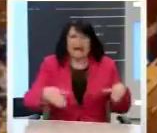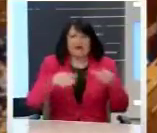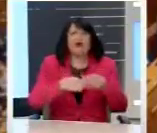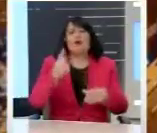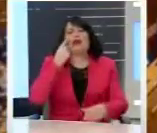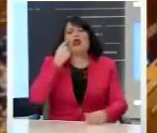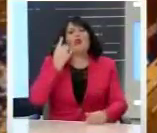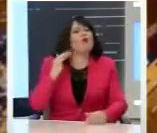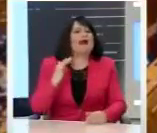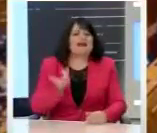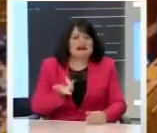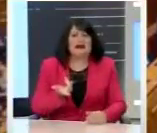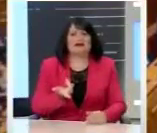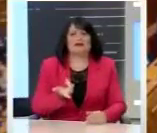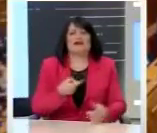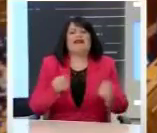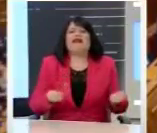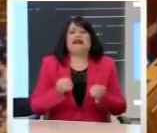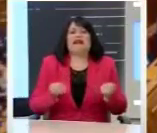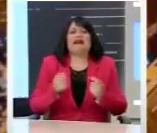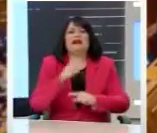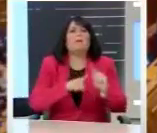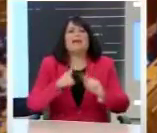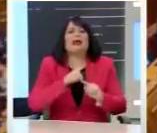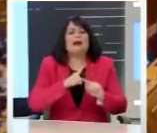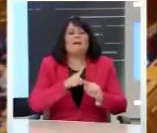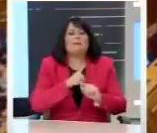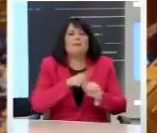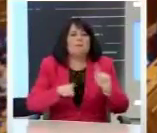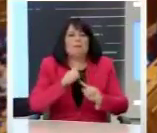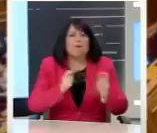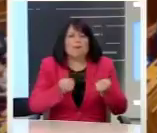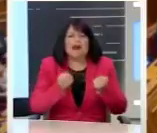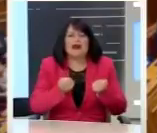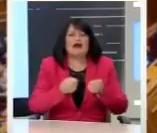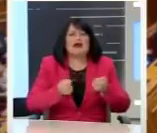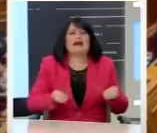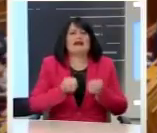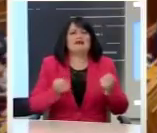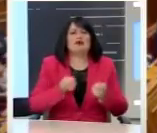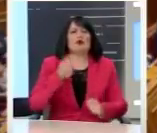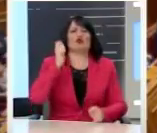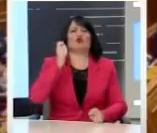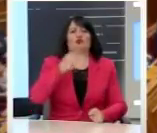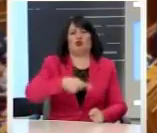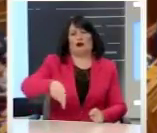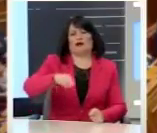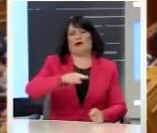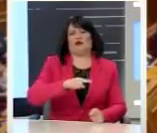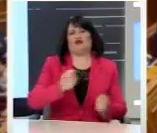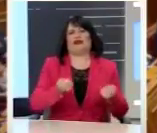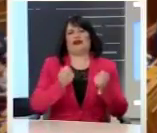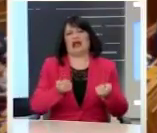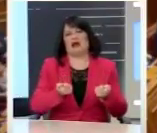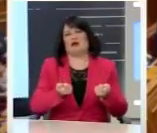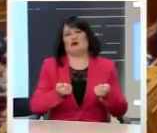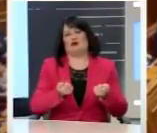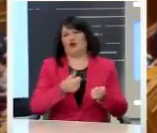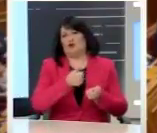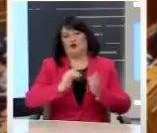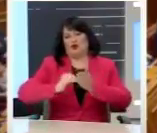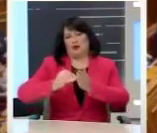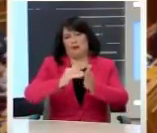δούμε το ποιοι είναι αυτοί οι οποίοι χρησιμοποιούν τον πολιτικό κόσμο. Πέραν των υπαλλήλων